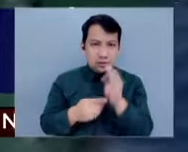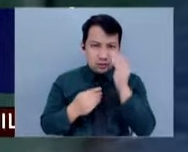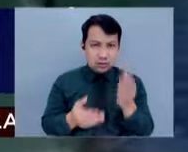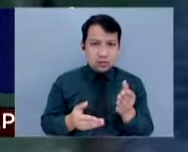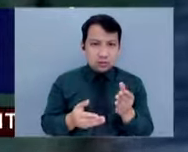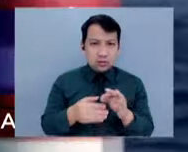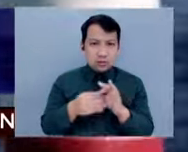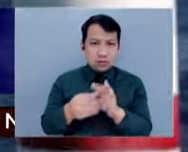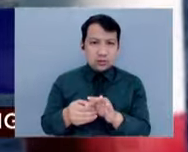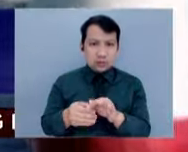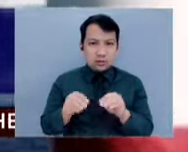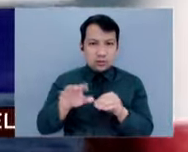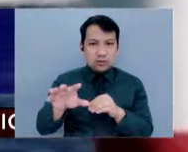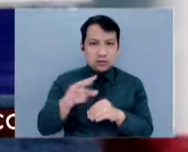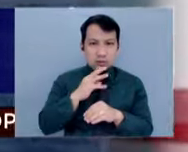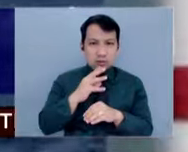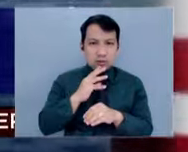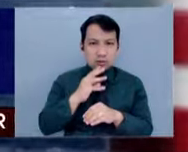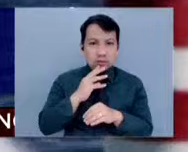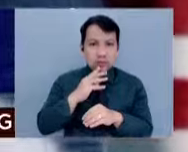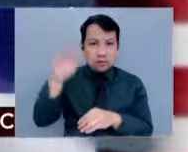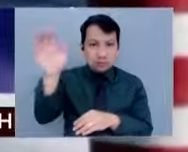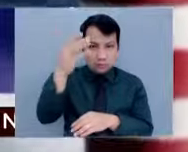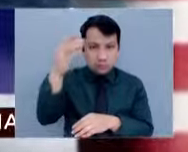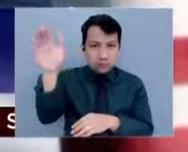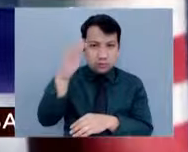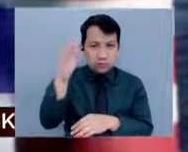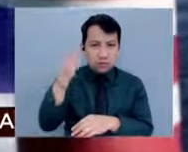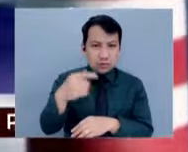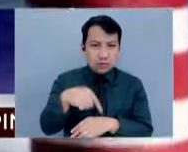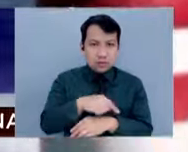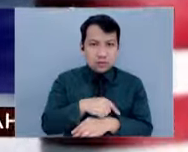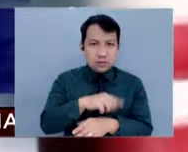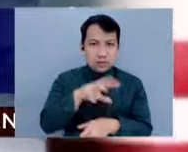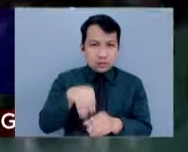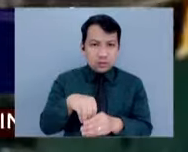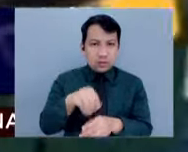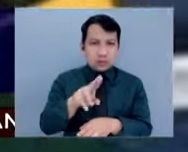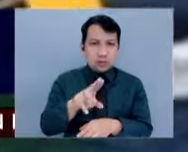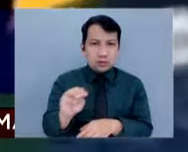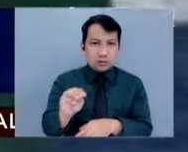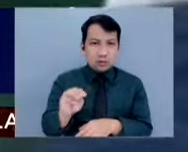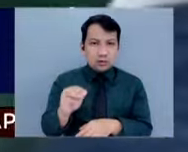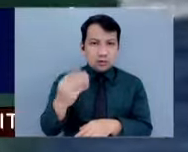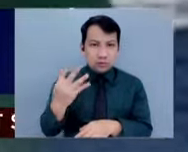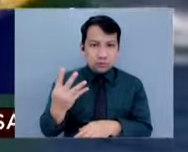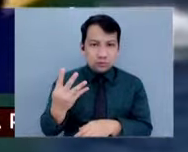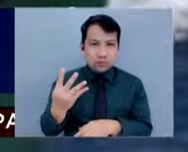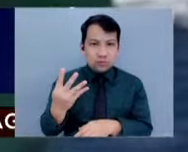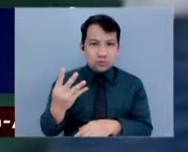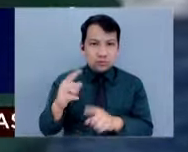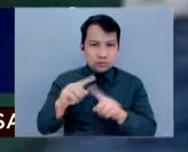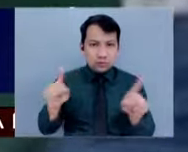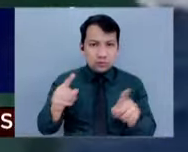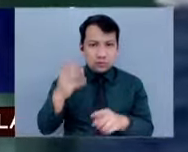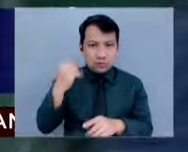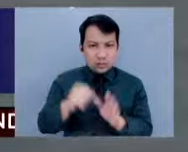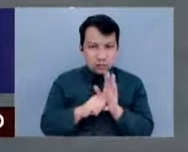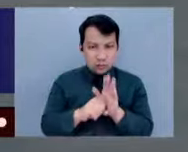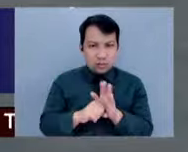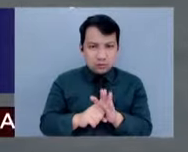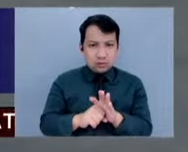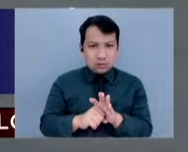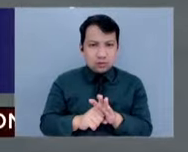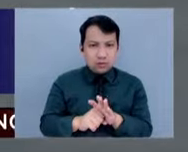winowater cannon, nagwawagayway ng puting tela ang mga sakay ng UM4. Hindi malinaw kung simbolo ba yan ng pagsuko.